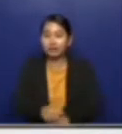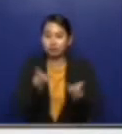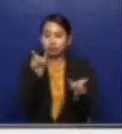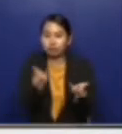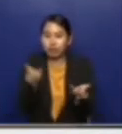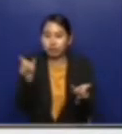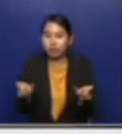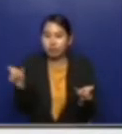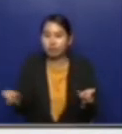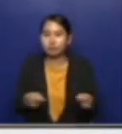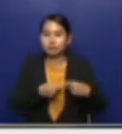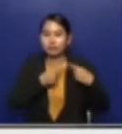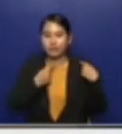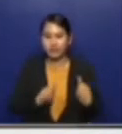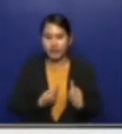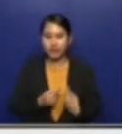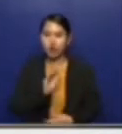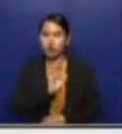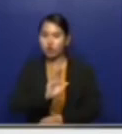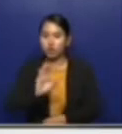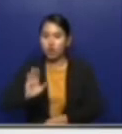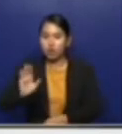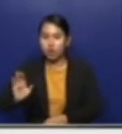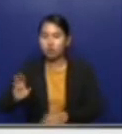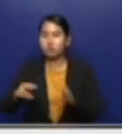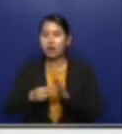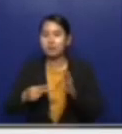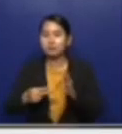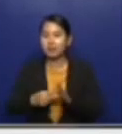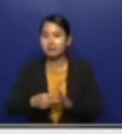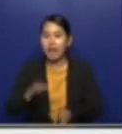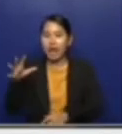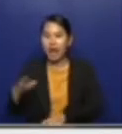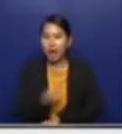ตัวตนและจิตใจของเขาเนี่ยท่านเอาไปไม่ได้